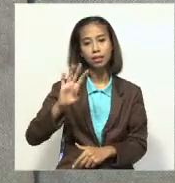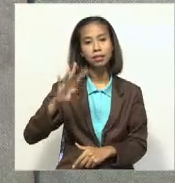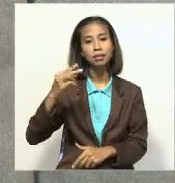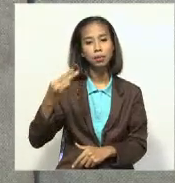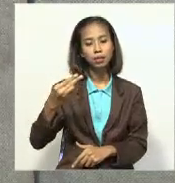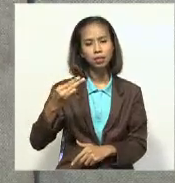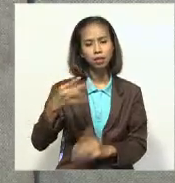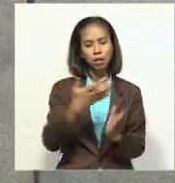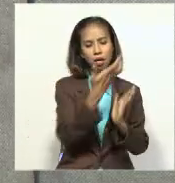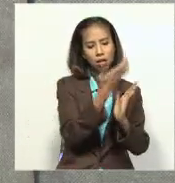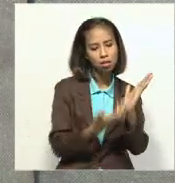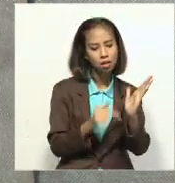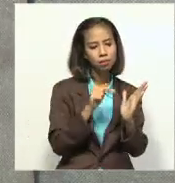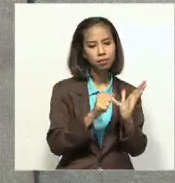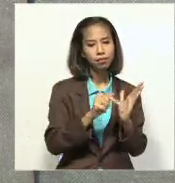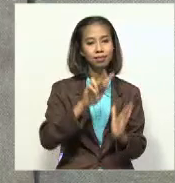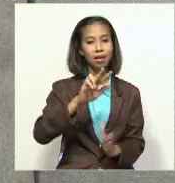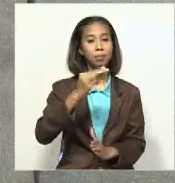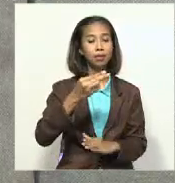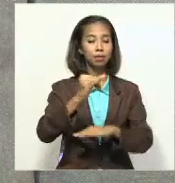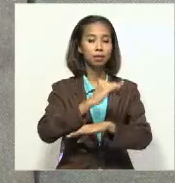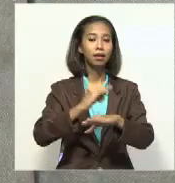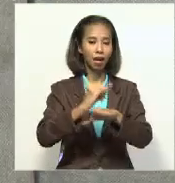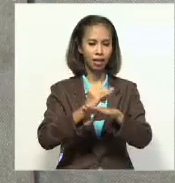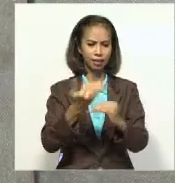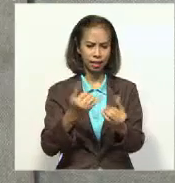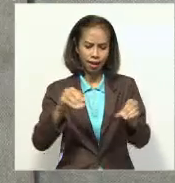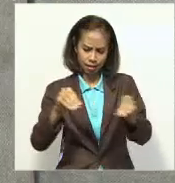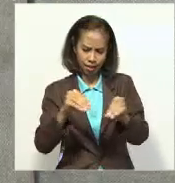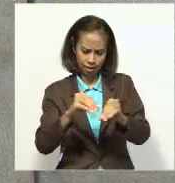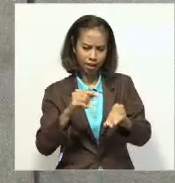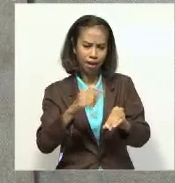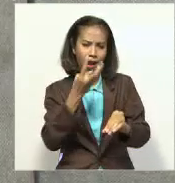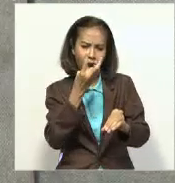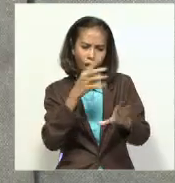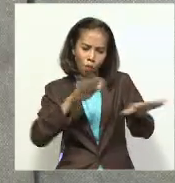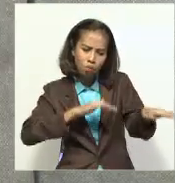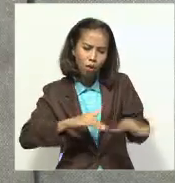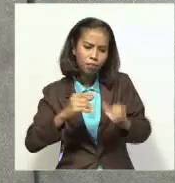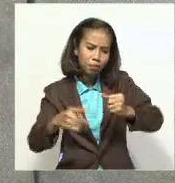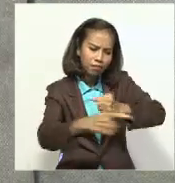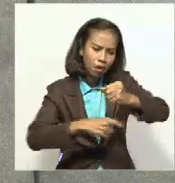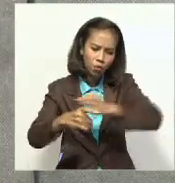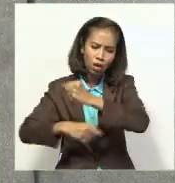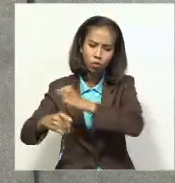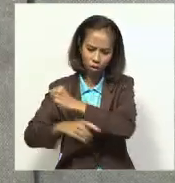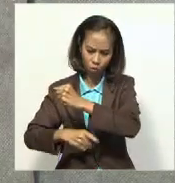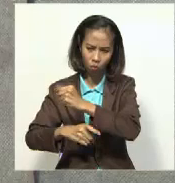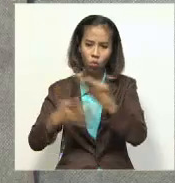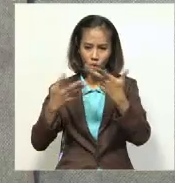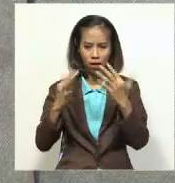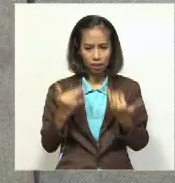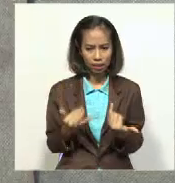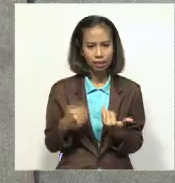เหลืออีกประมาณ 30,000 ไร่เนี่ยก็ใกล้เก็บเกี่ยวแล้วนะครับข้าวพร้อมเก็บเกี่ยวแล้วกำลังทยอยนะครับเพราะฉะนั้นก็จะเห็นว่